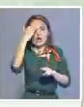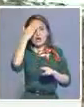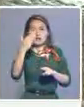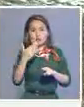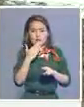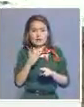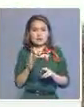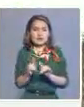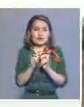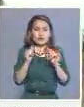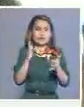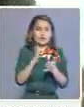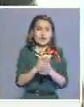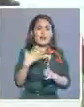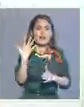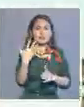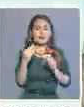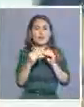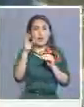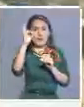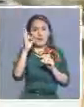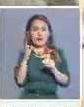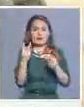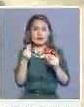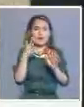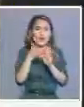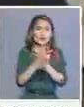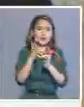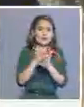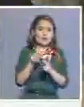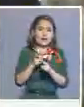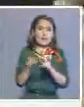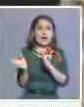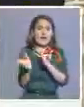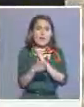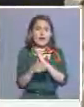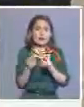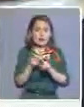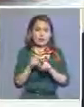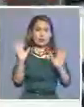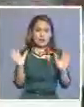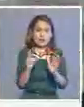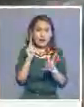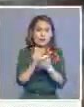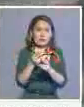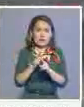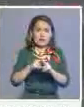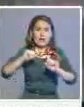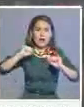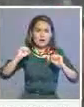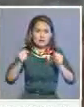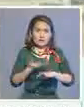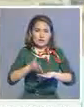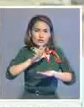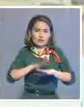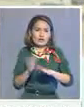аман көшіріліп жатыр. Жыл сайын 5-10% шығын болады. Ауыстыру кезінде жәбірлер жарақаттанса, тірі қалуы екіталай. Қыста ауа жетпей